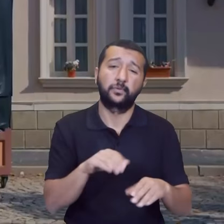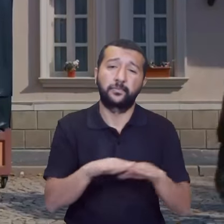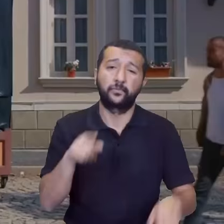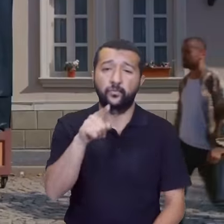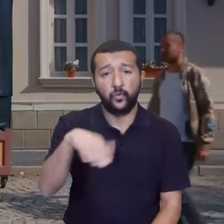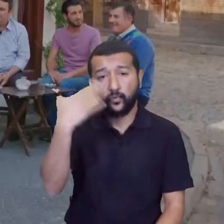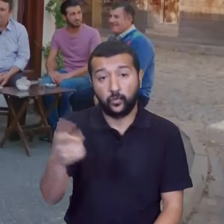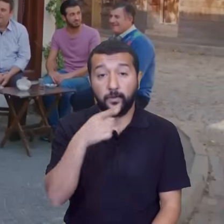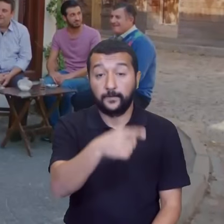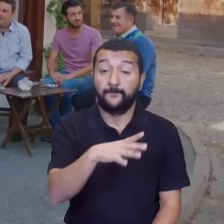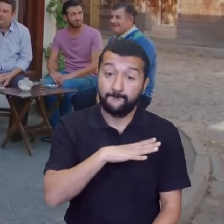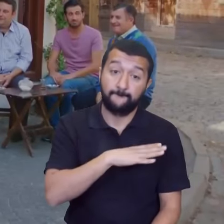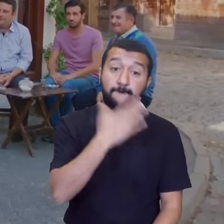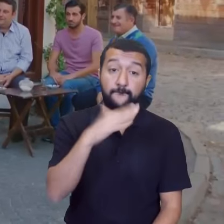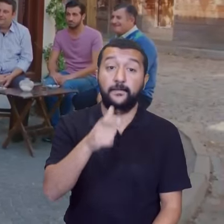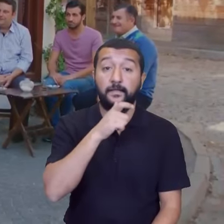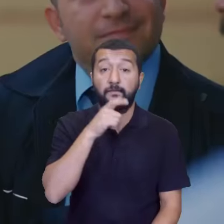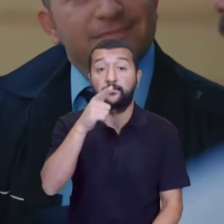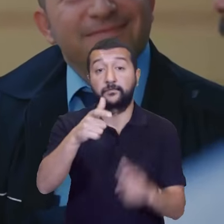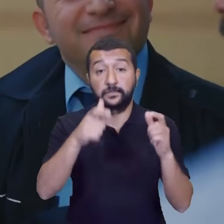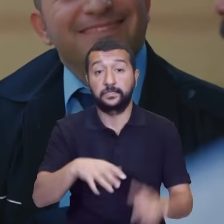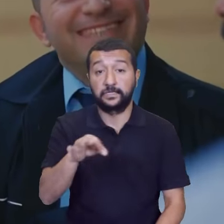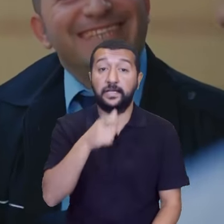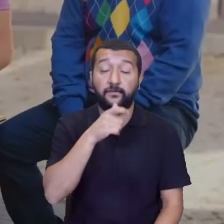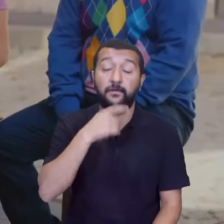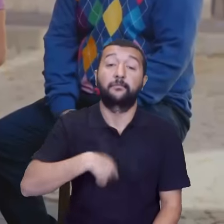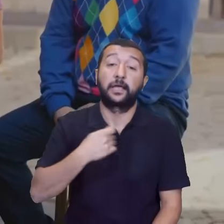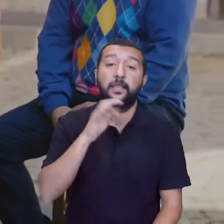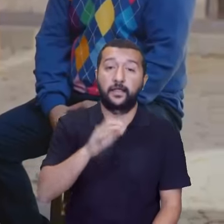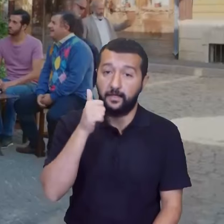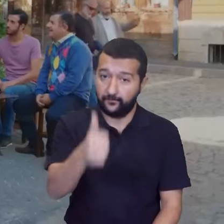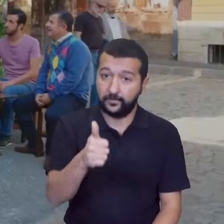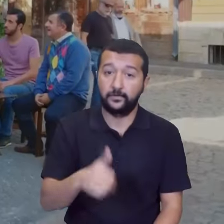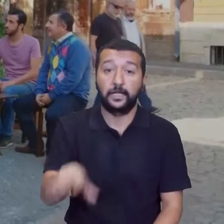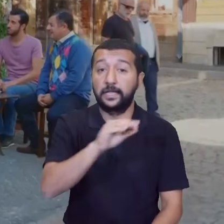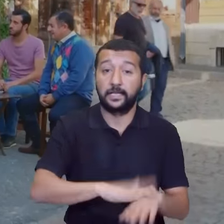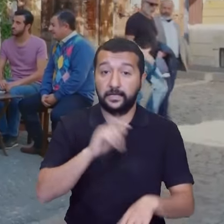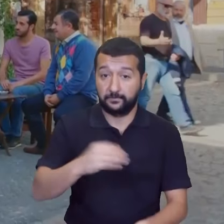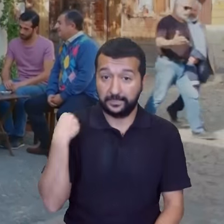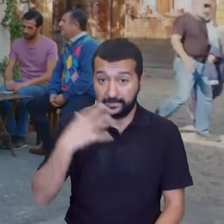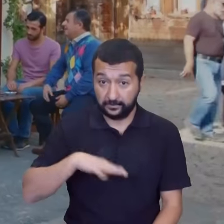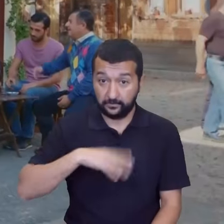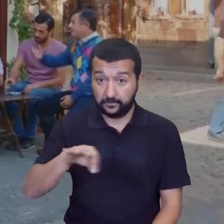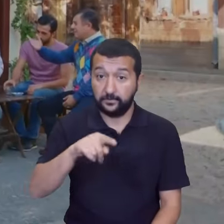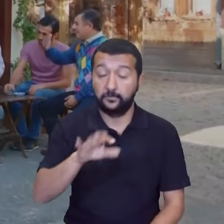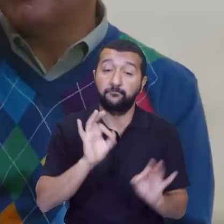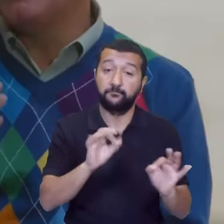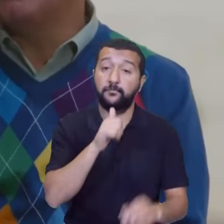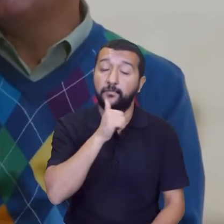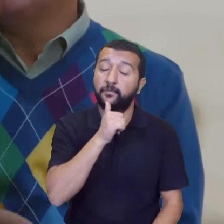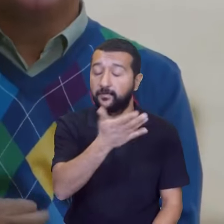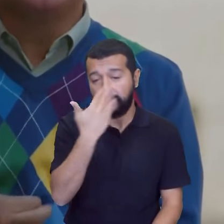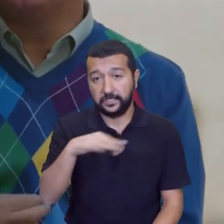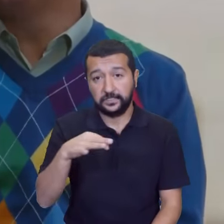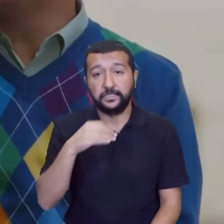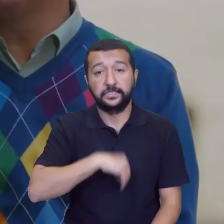işte. Bundan sonra varsa yoksa kahvehane, çay kahve bahane. He şöyle. Ne yapayım? Tazeleyeyim mi çaylarınızı? Vallahi Münir baba ver çay